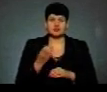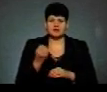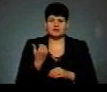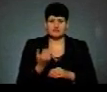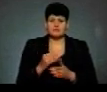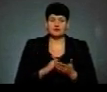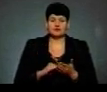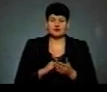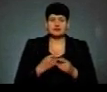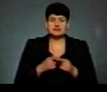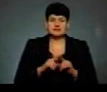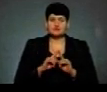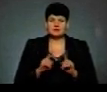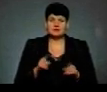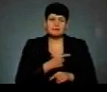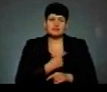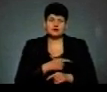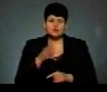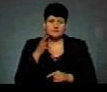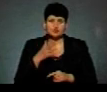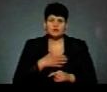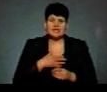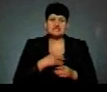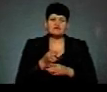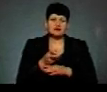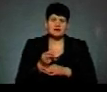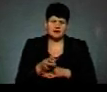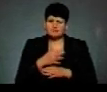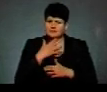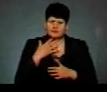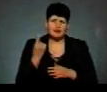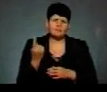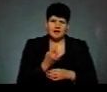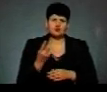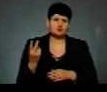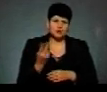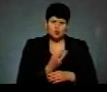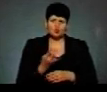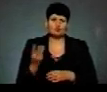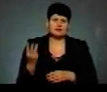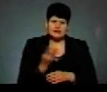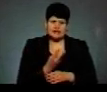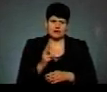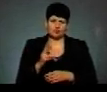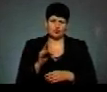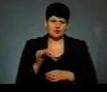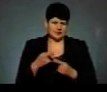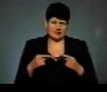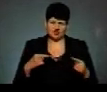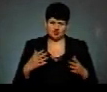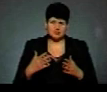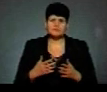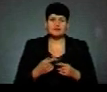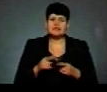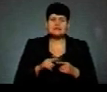повторюю, що це особливість медичної освіти. У нас відрахувань йде багато і на першому, і на другому, і багато на третьому курсі, і на інших курсах.